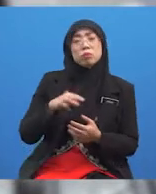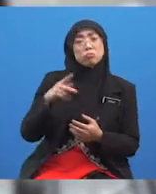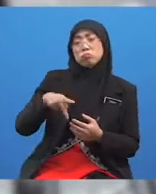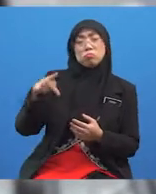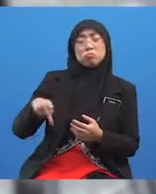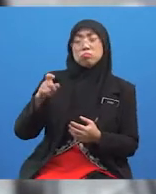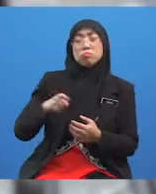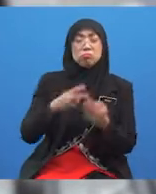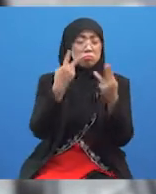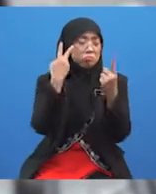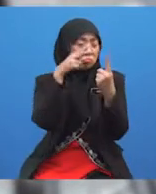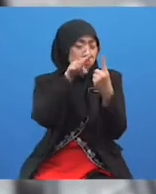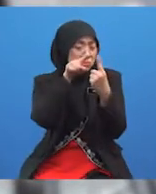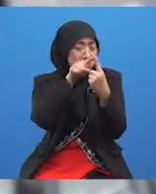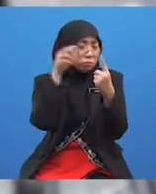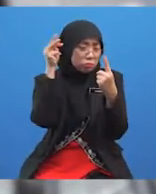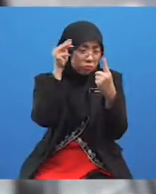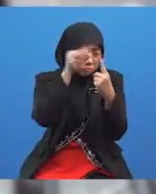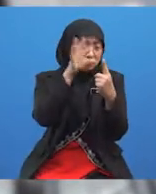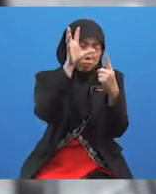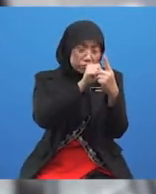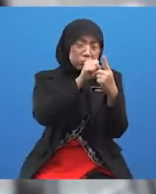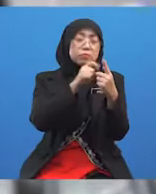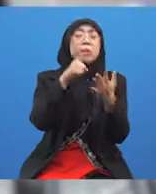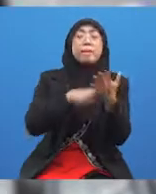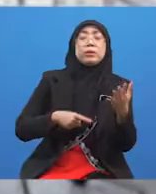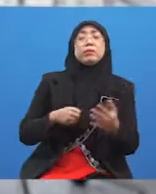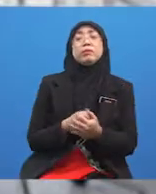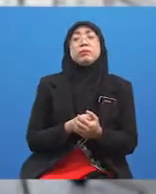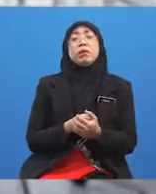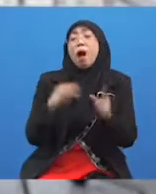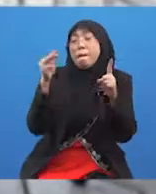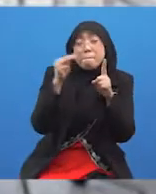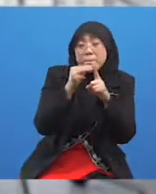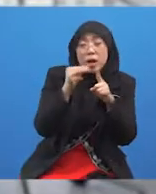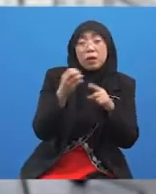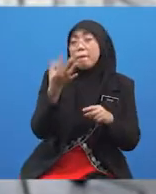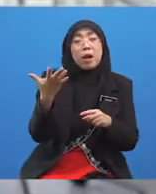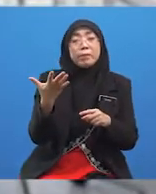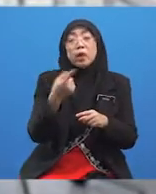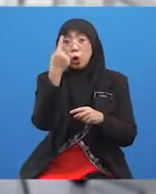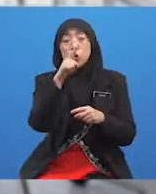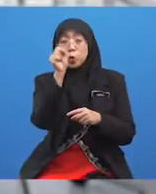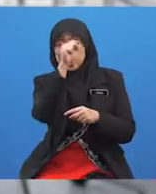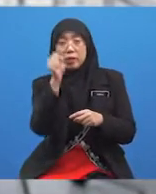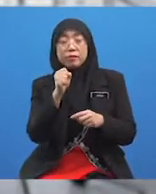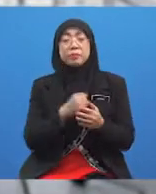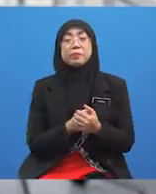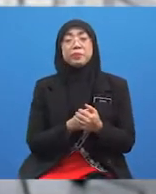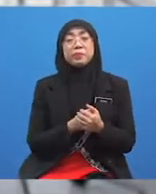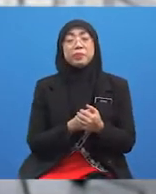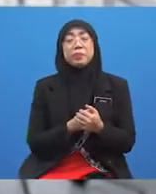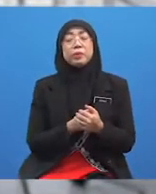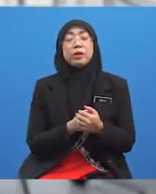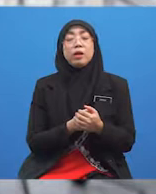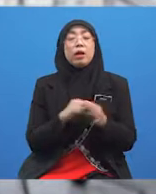telah diperuntukkan dan melihat topik soalan yang ditanya. Jangan lupa, yang penting di sini, pelajar mesti